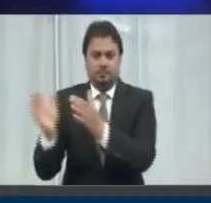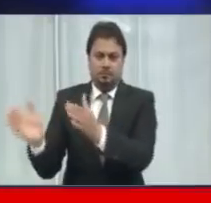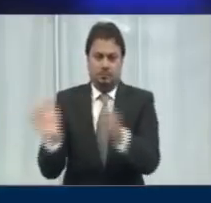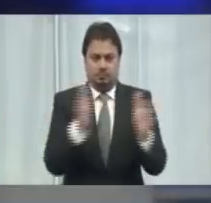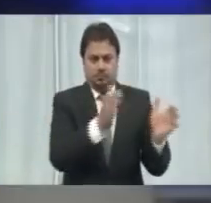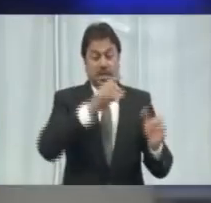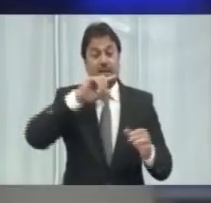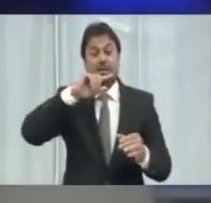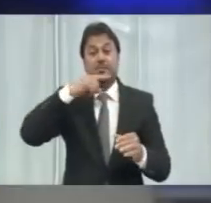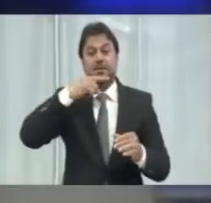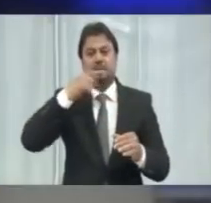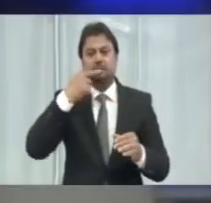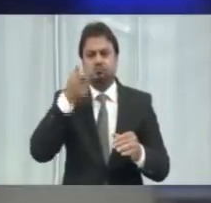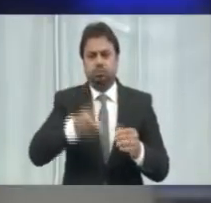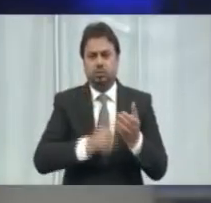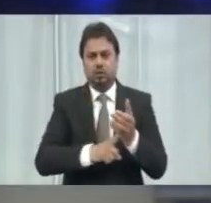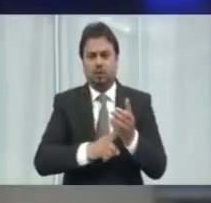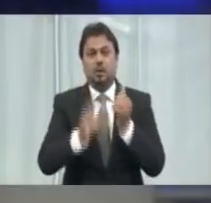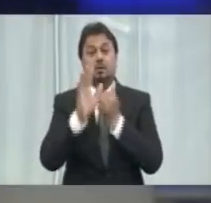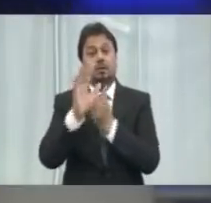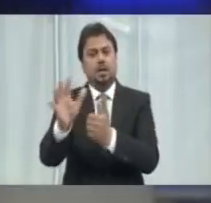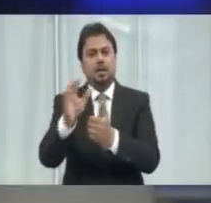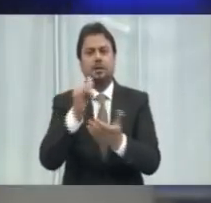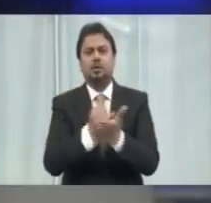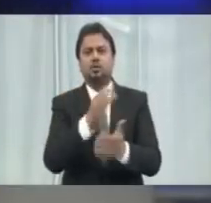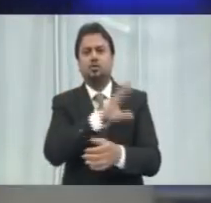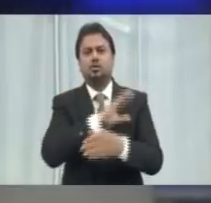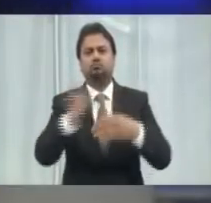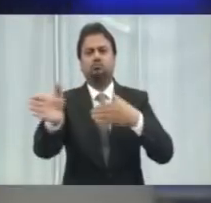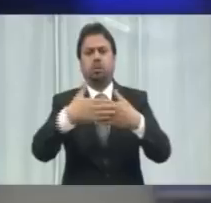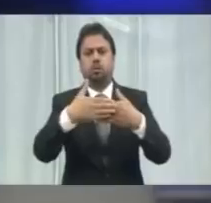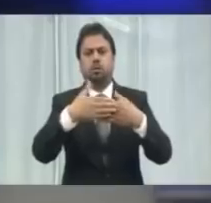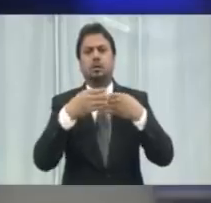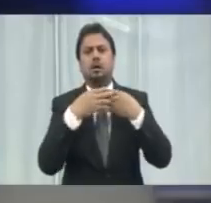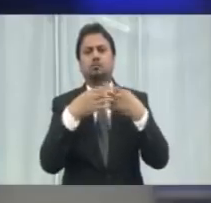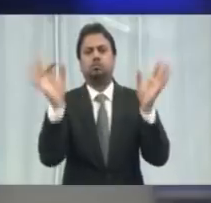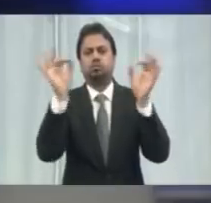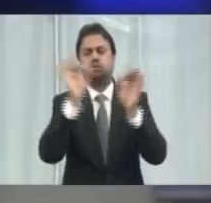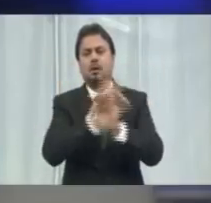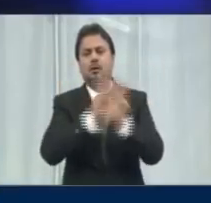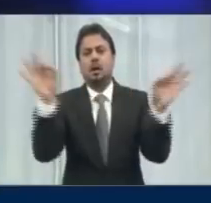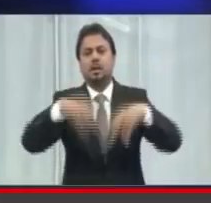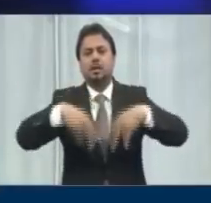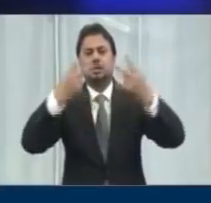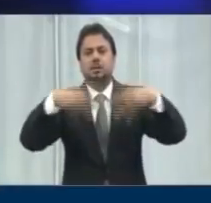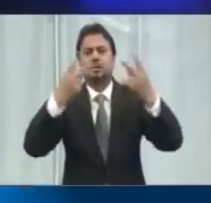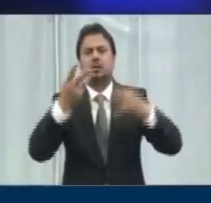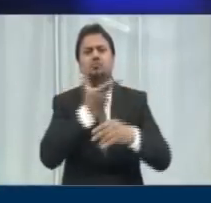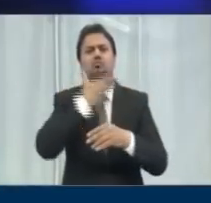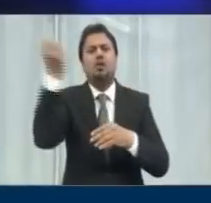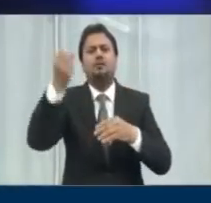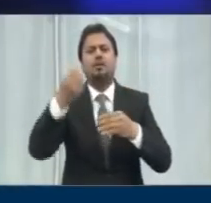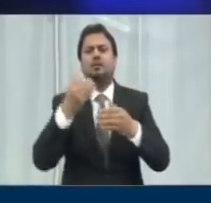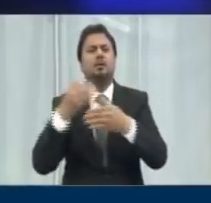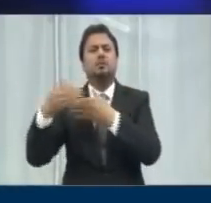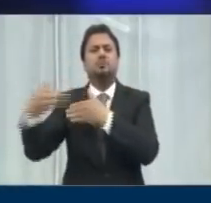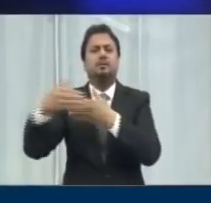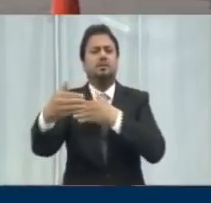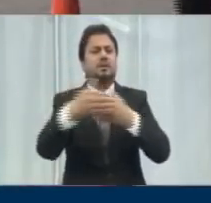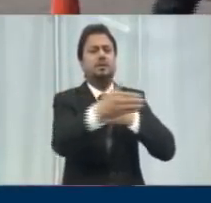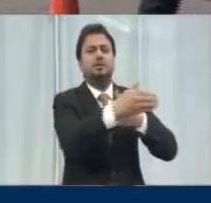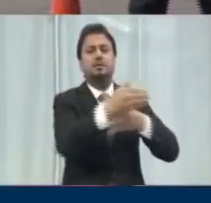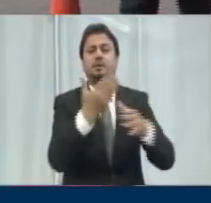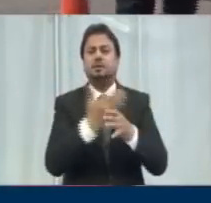في البصرة أعلنت قيادة العمليات تنفيذ عملية غلق تام في المدينة من خلال السيطرات الخارجية مع المحافظات المجاورة،